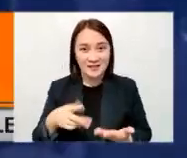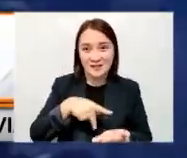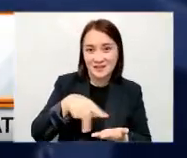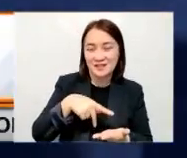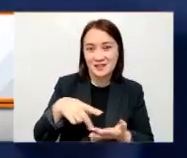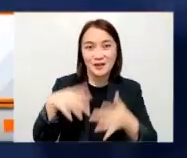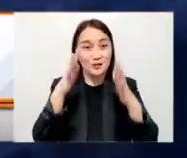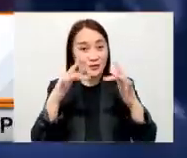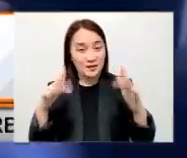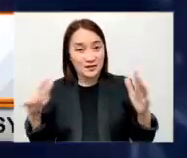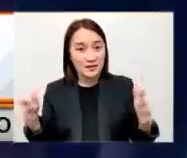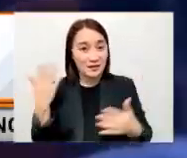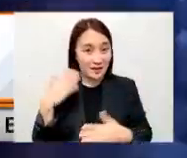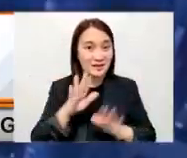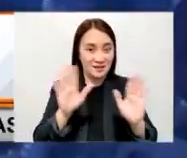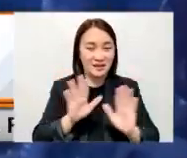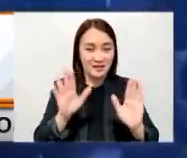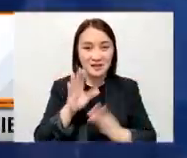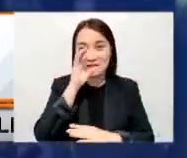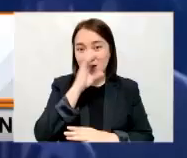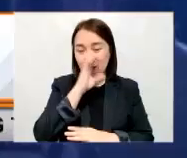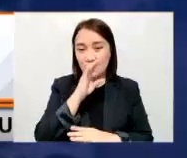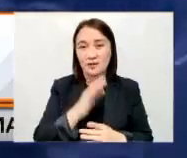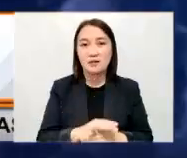nakikifiesta nitong Linggo sa Tabuelan, Cebu nang biglang